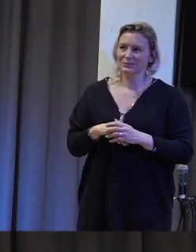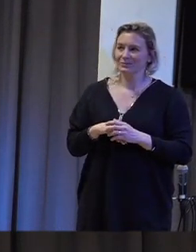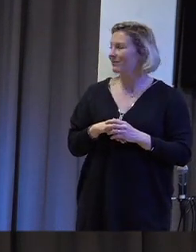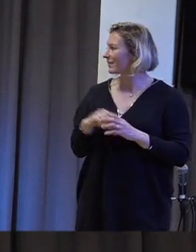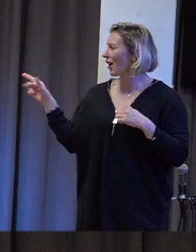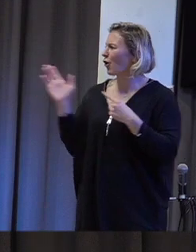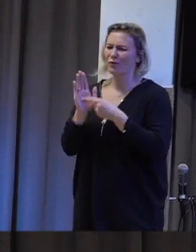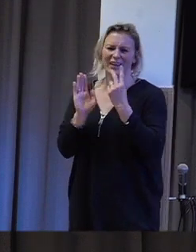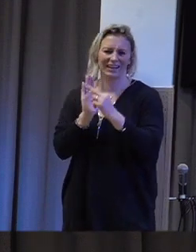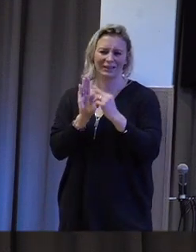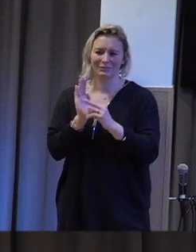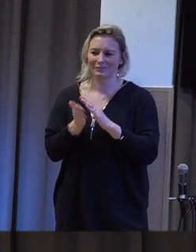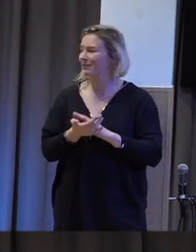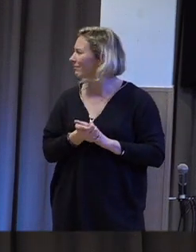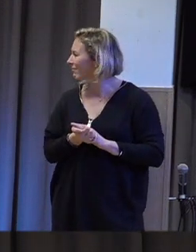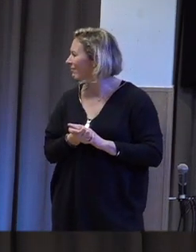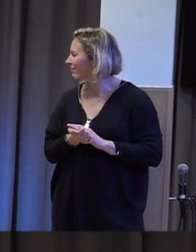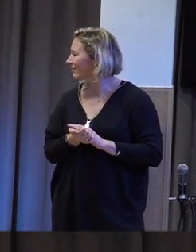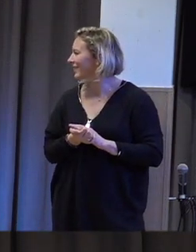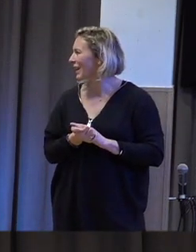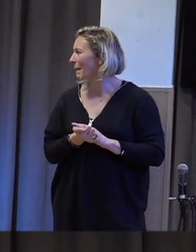Bon, j'aurais vite fait de prendre ça dans mon...